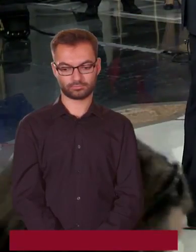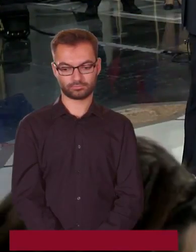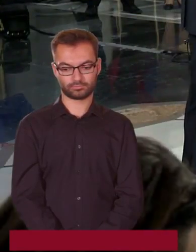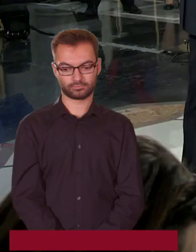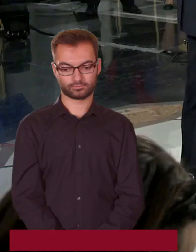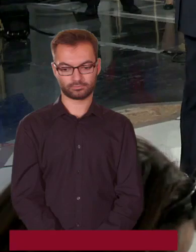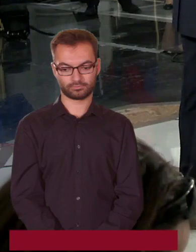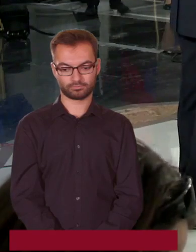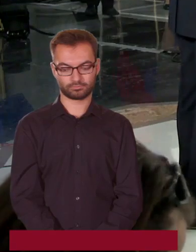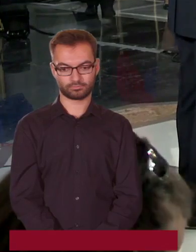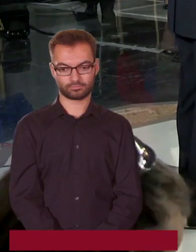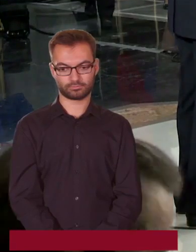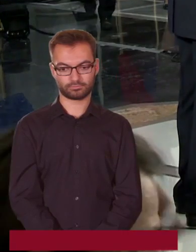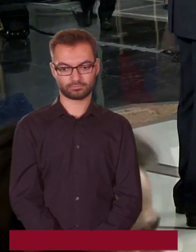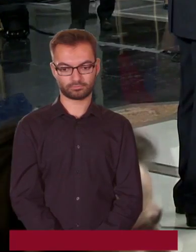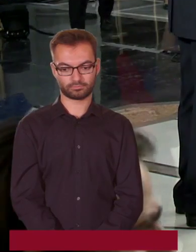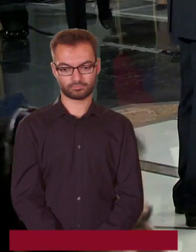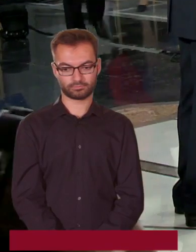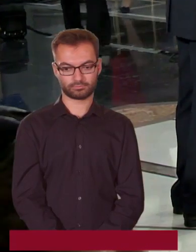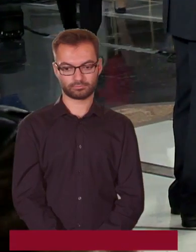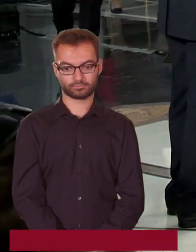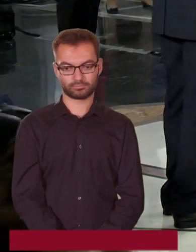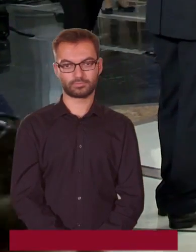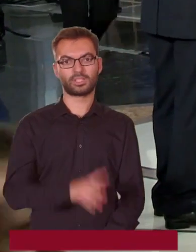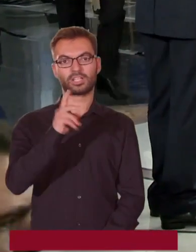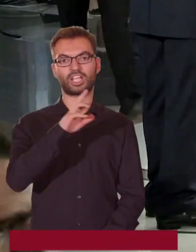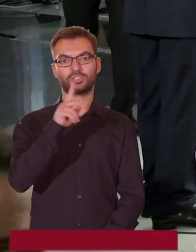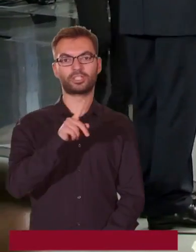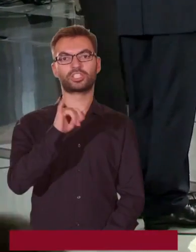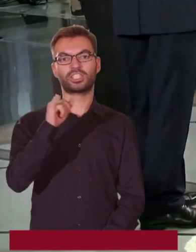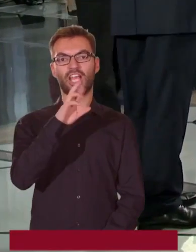Poproszę pana Kazimierza Jerzego Kotowskiego.